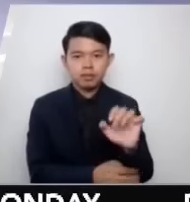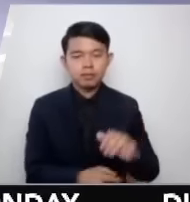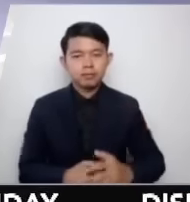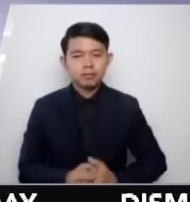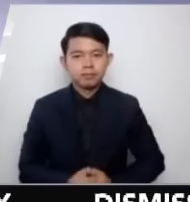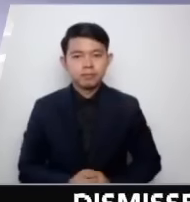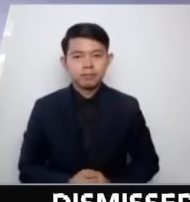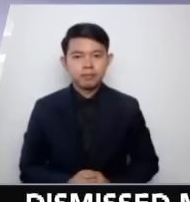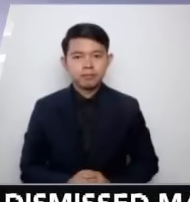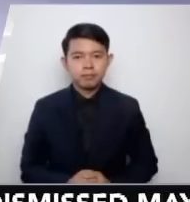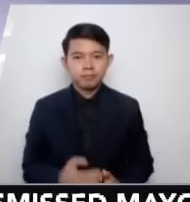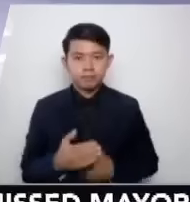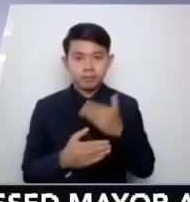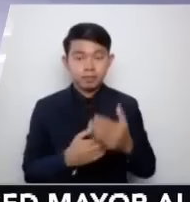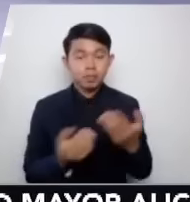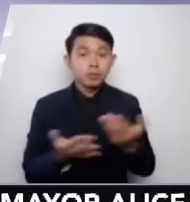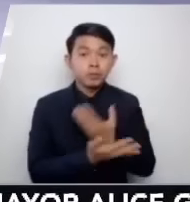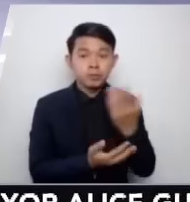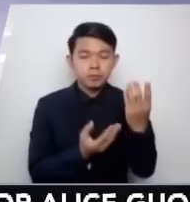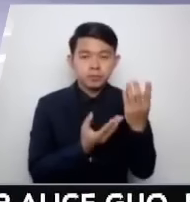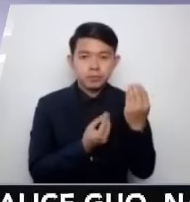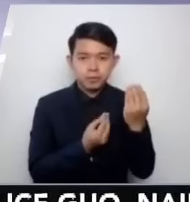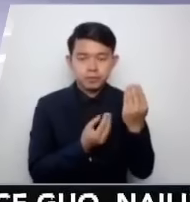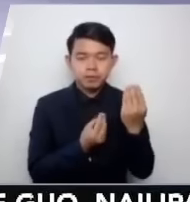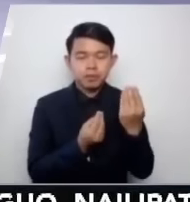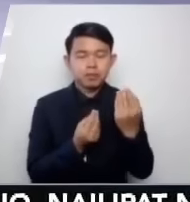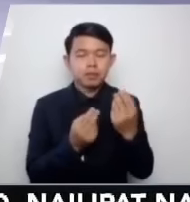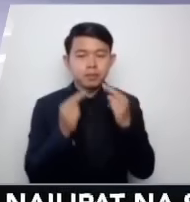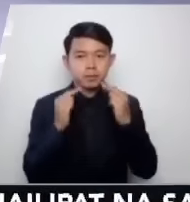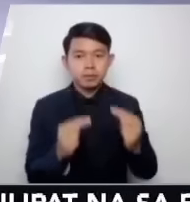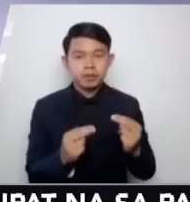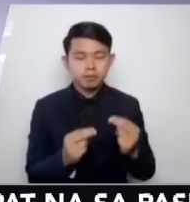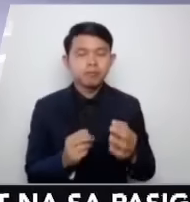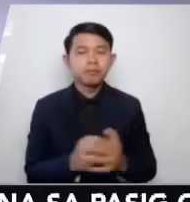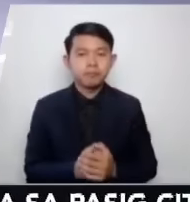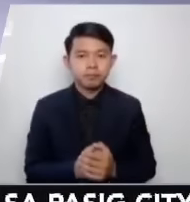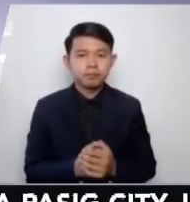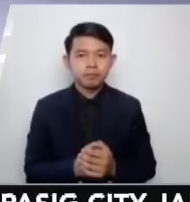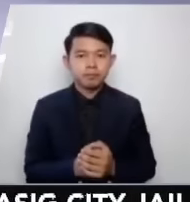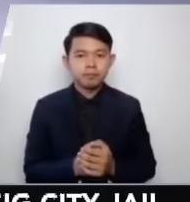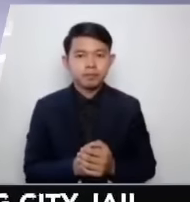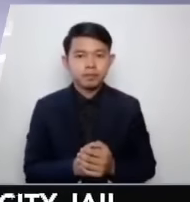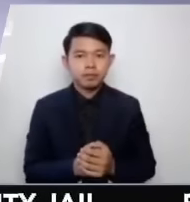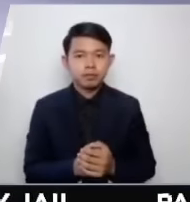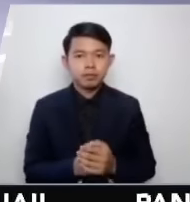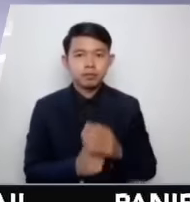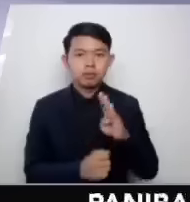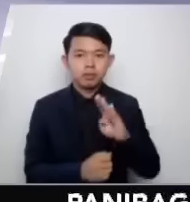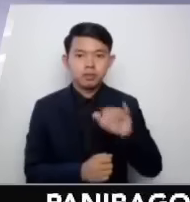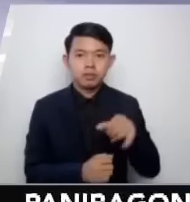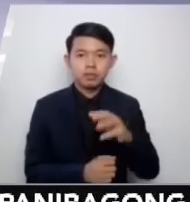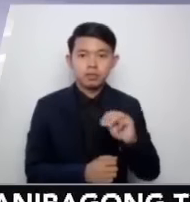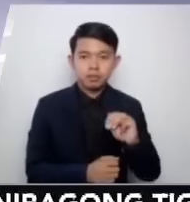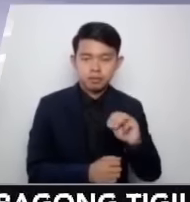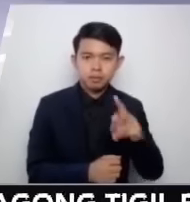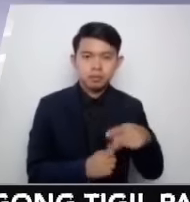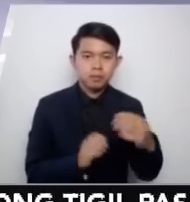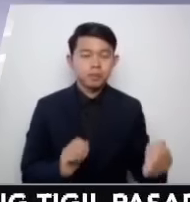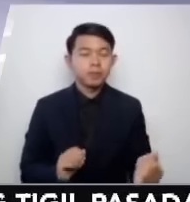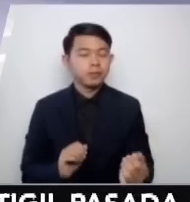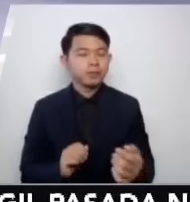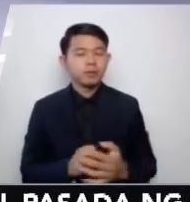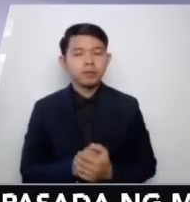Bagong-bagong balita, iniharap ng National Bureau of Investigation sa media ang 7 kapwa akusado ni dismissed Mayor Alice Guo